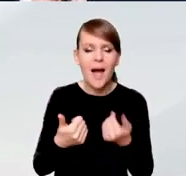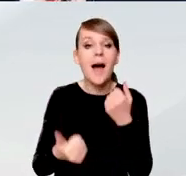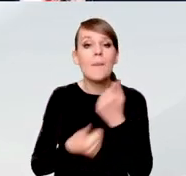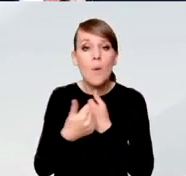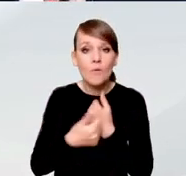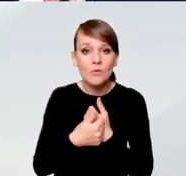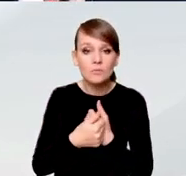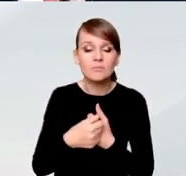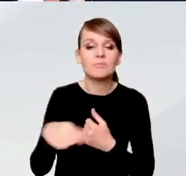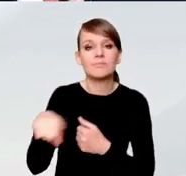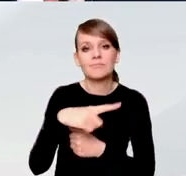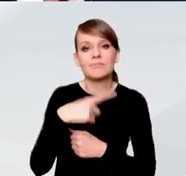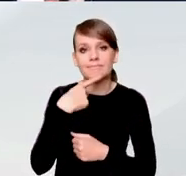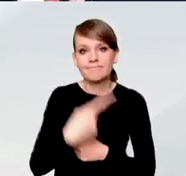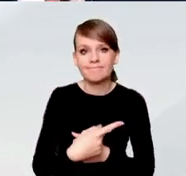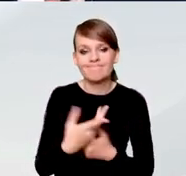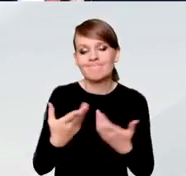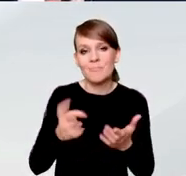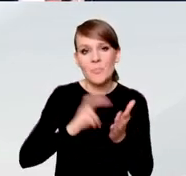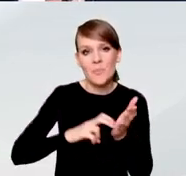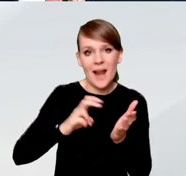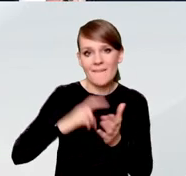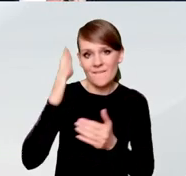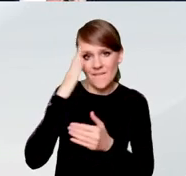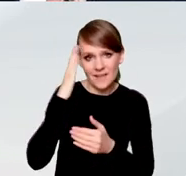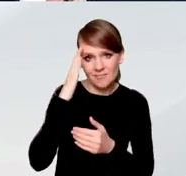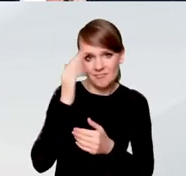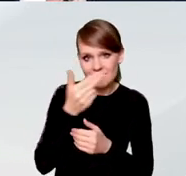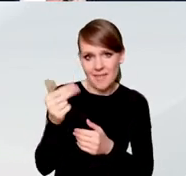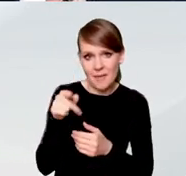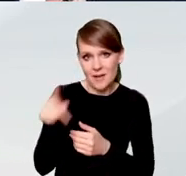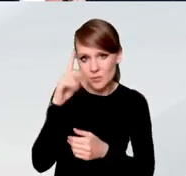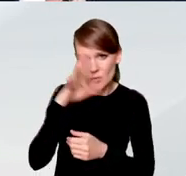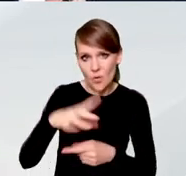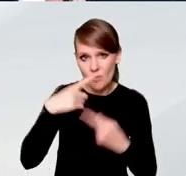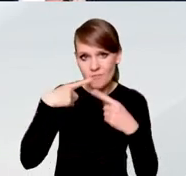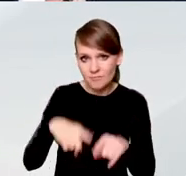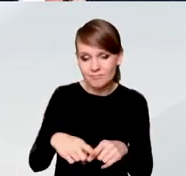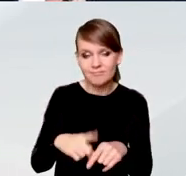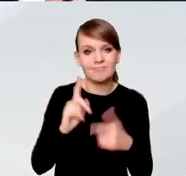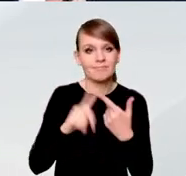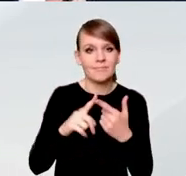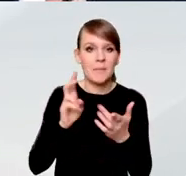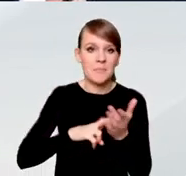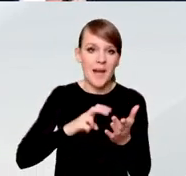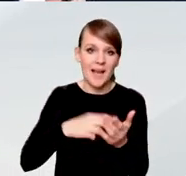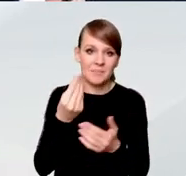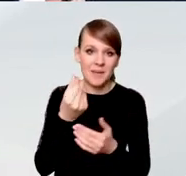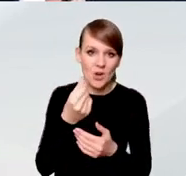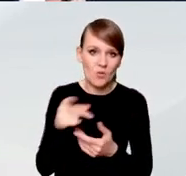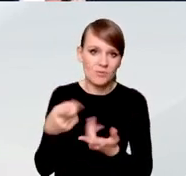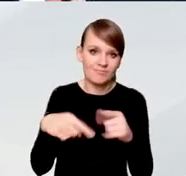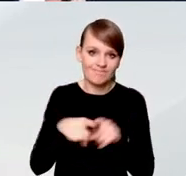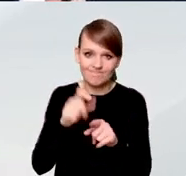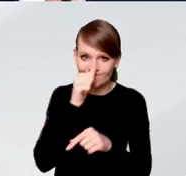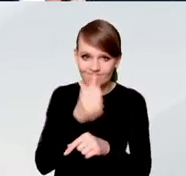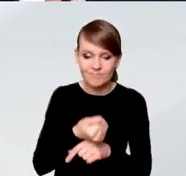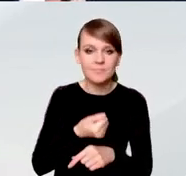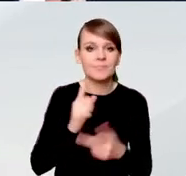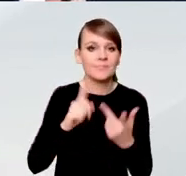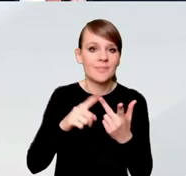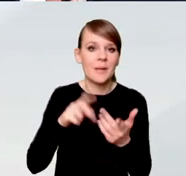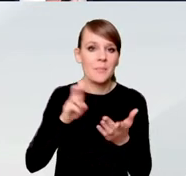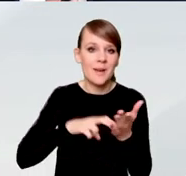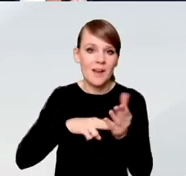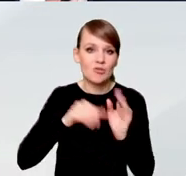wskazali brak wiedzy na temat społecznej odpowiedzialności, brak środków finansowych na realizację tej koncepcji, brak szkoleń,